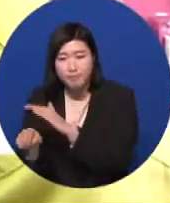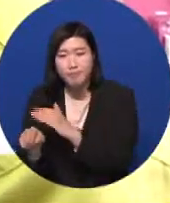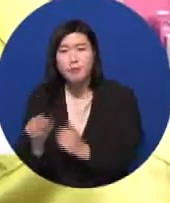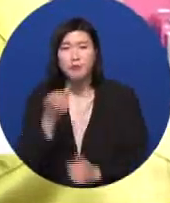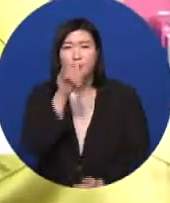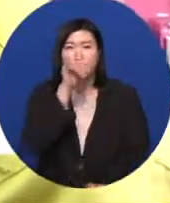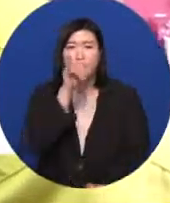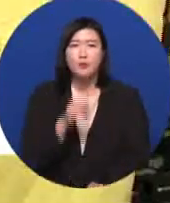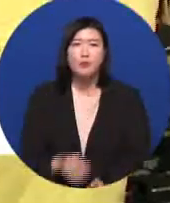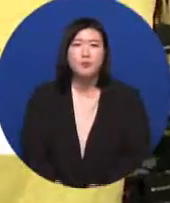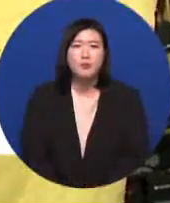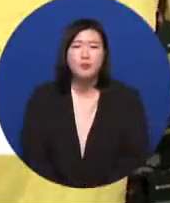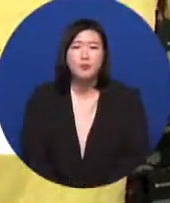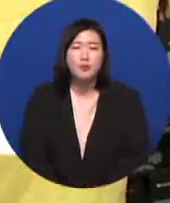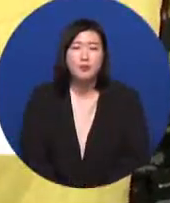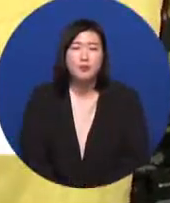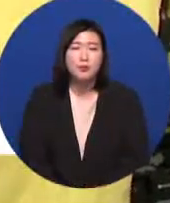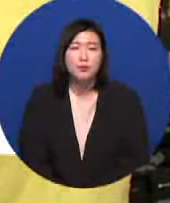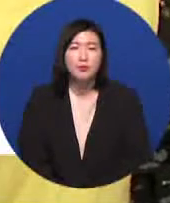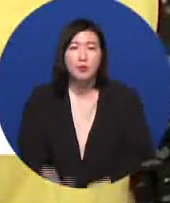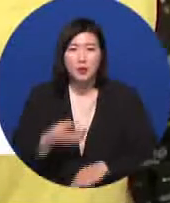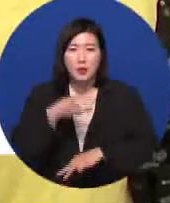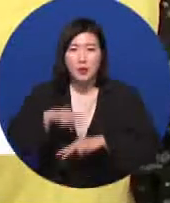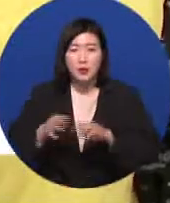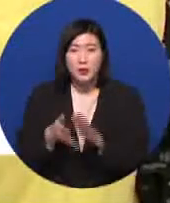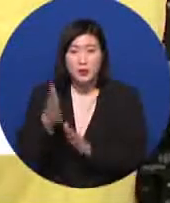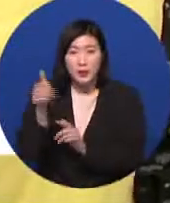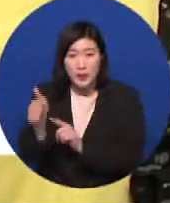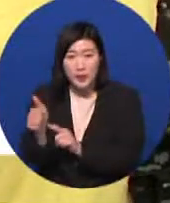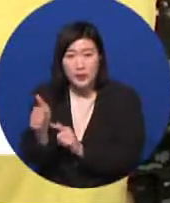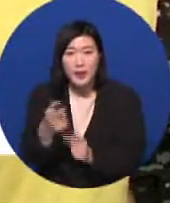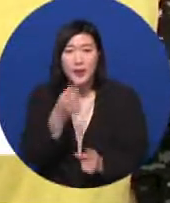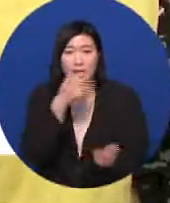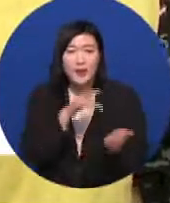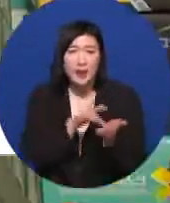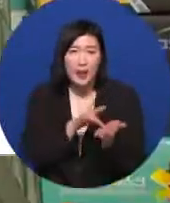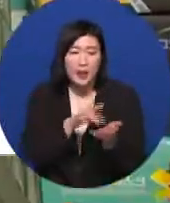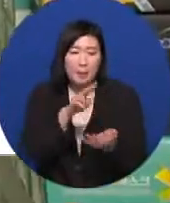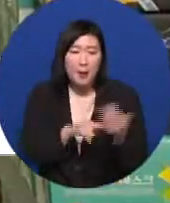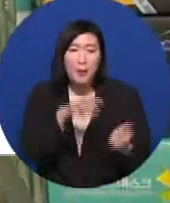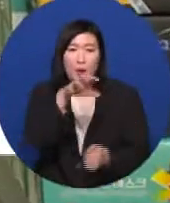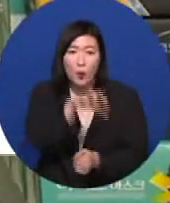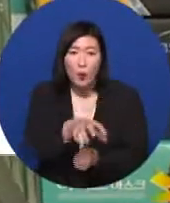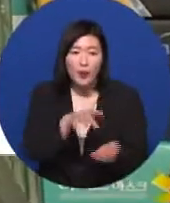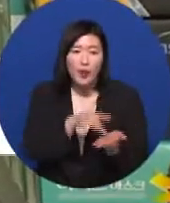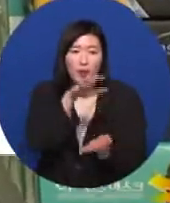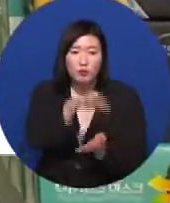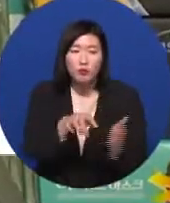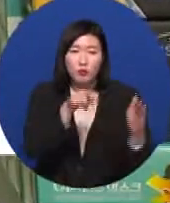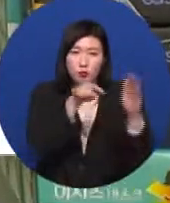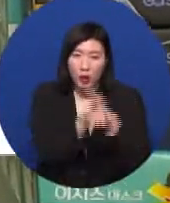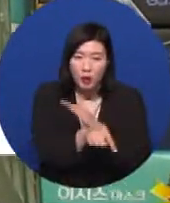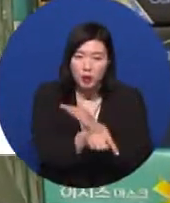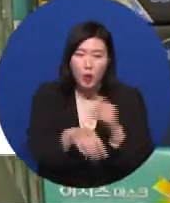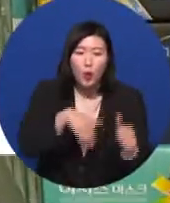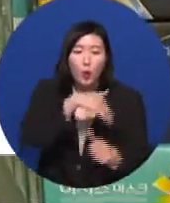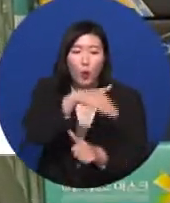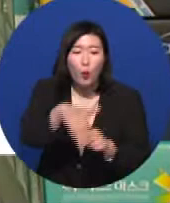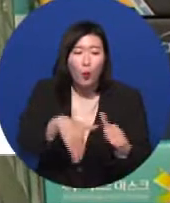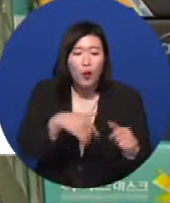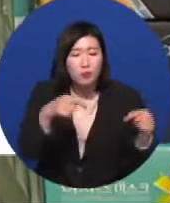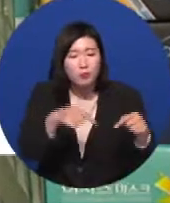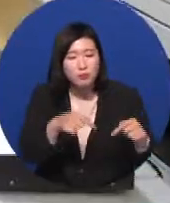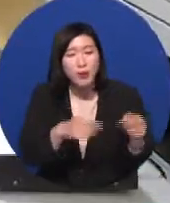현장을 점검했습니다 허 시작은 먹는 치료제인 팍스 로비 들을 판매하는 약국을 찾아 판매 현황을